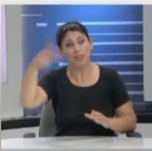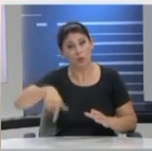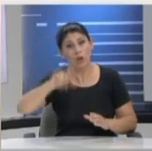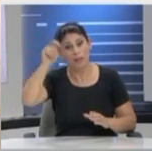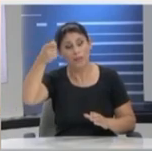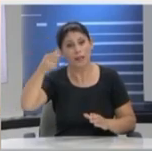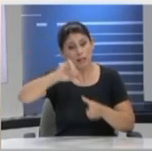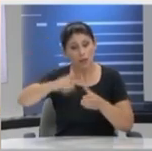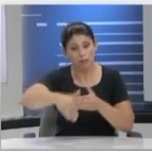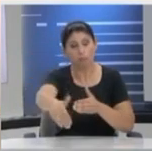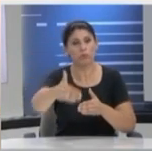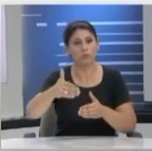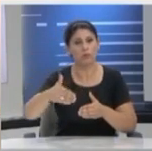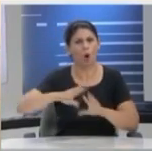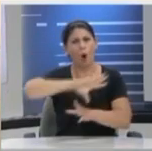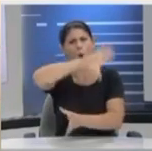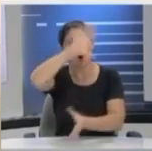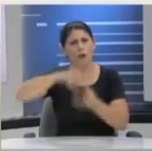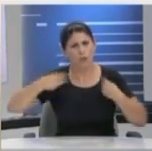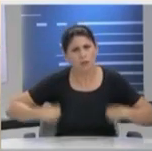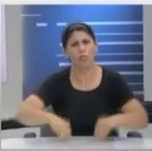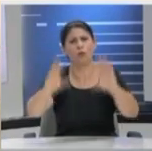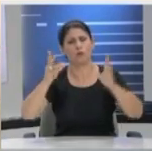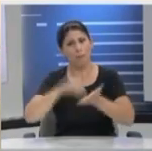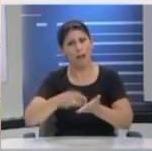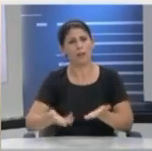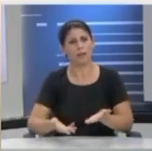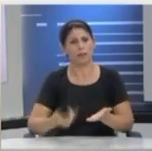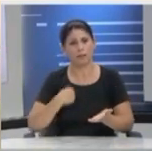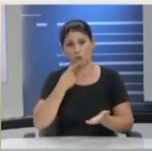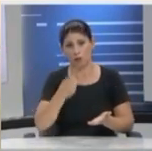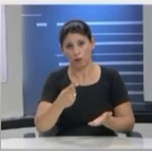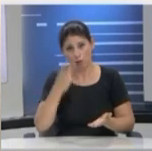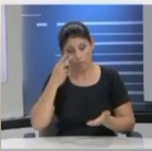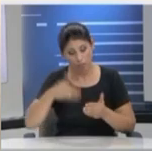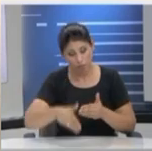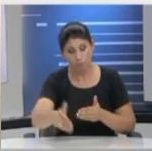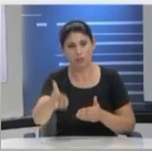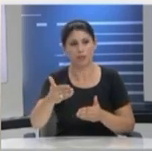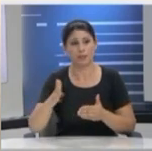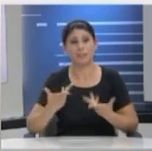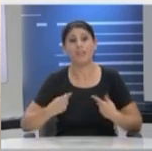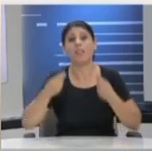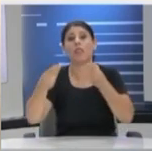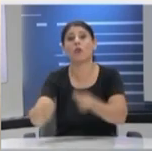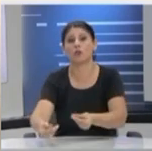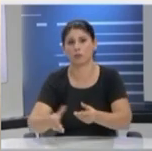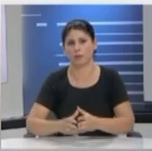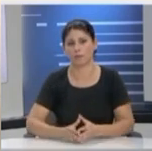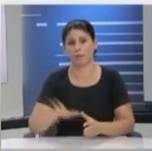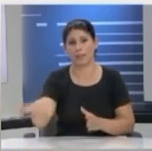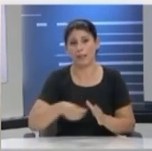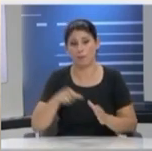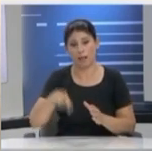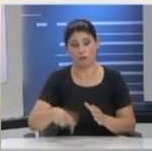μιλάτε για τη ΔΕΗ, μιλάτε για το νερό, μιλάτε για το ρεύμα, μιλάτε για όλα αυτά. Να τα δώσουμε όλα πάλι. Γι' αυτό λέω, θα δούμε σε λίγο τι θα δώσετε